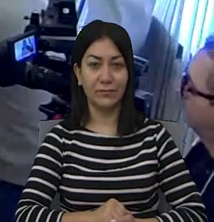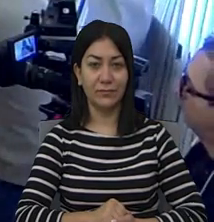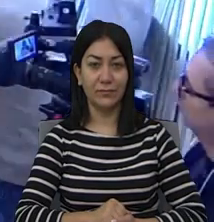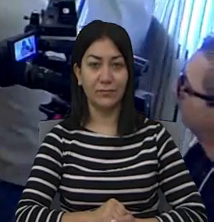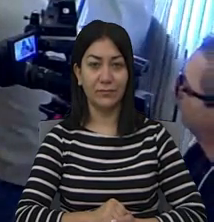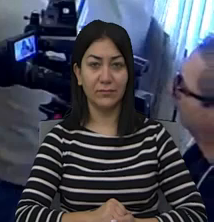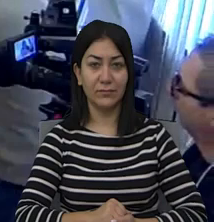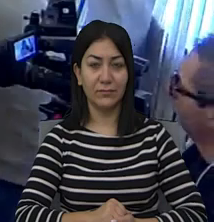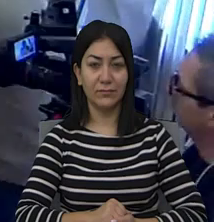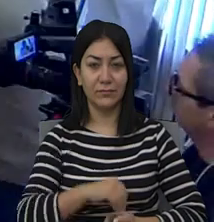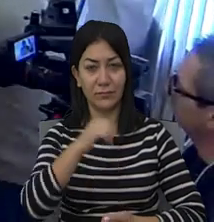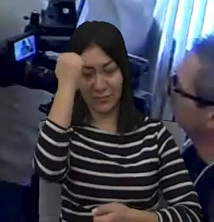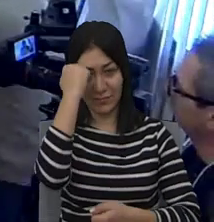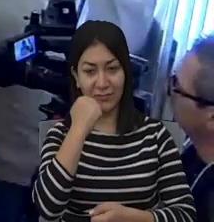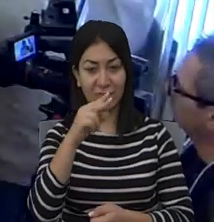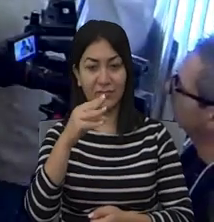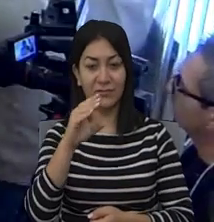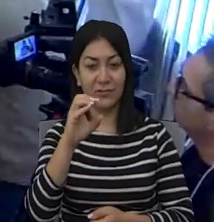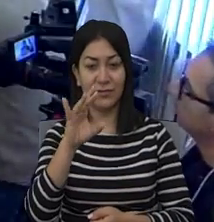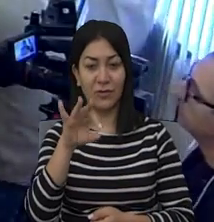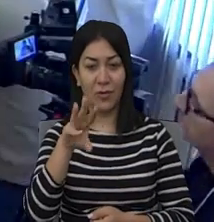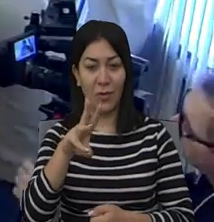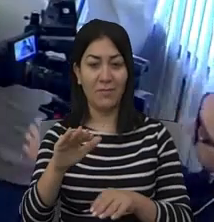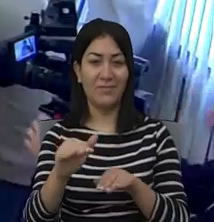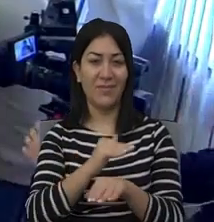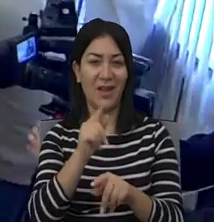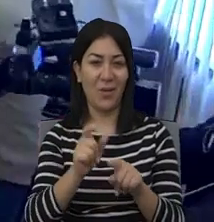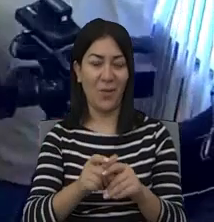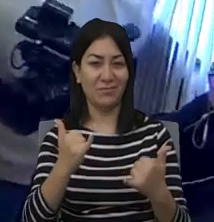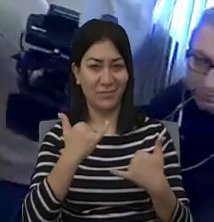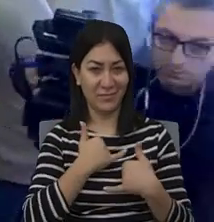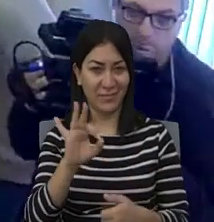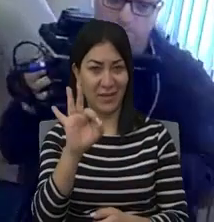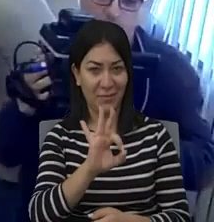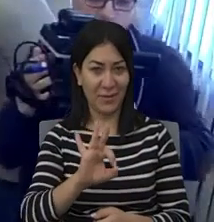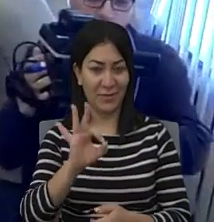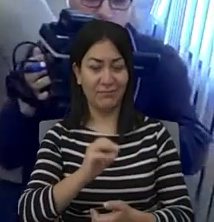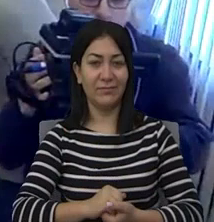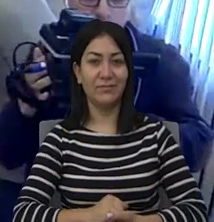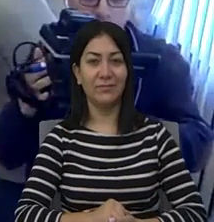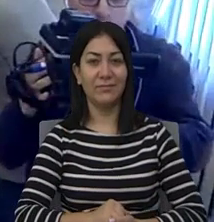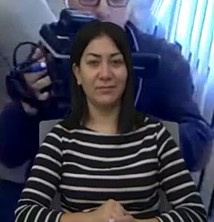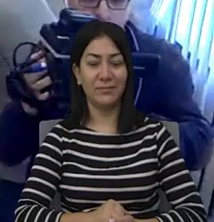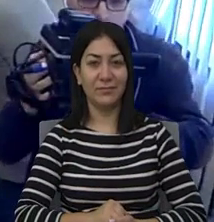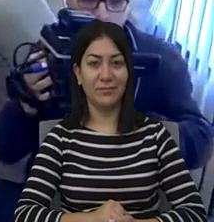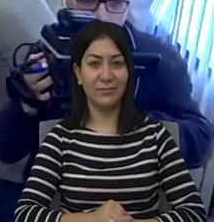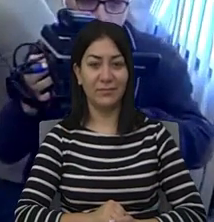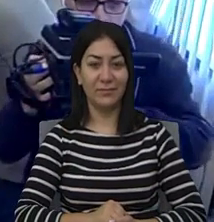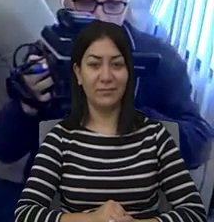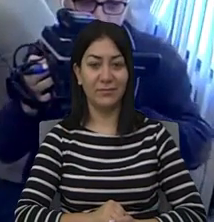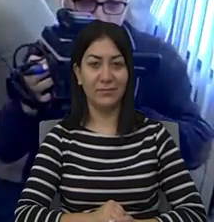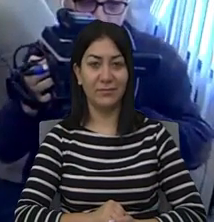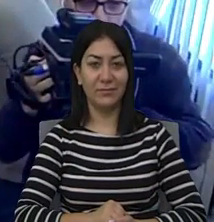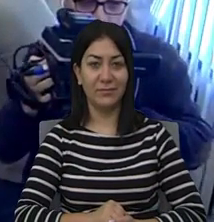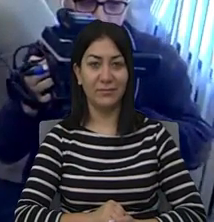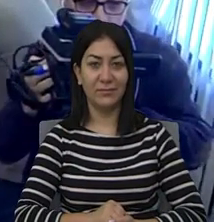And thank you to Jerome for your kind words of introduction. Նաև իհարկե պարոն Ջերոմ Լերոյին եմ շնորհակալություն հայտնում